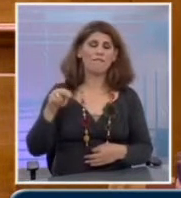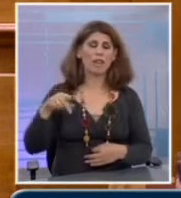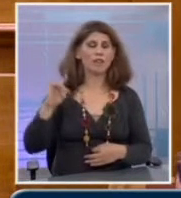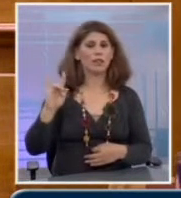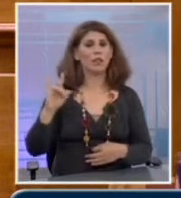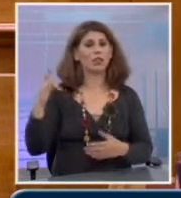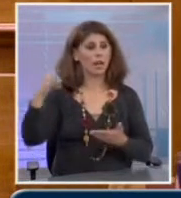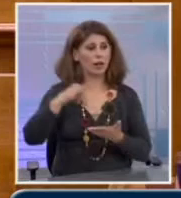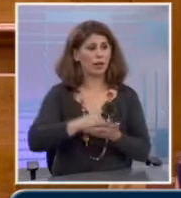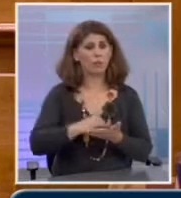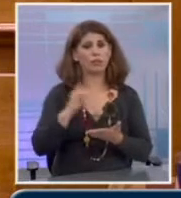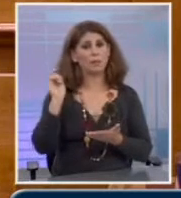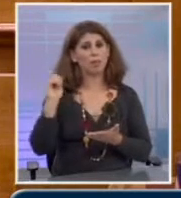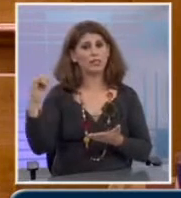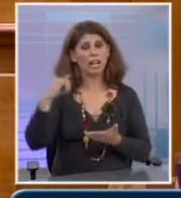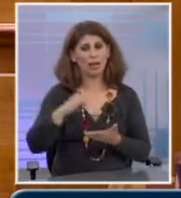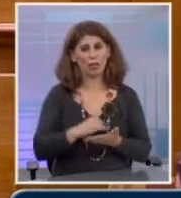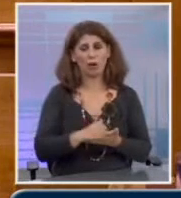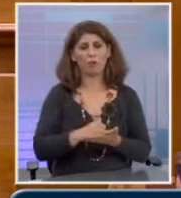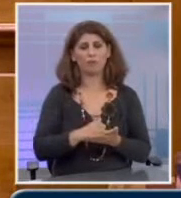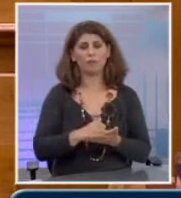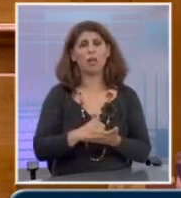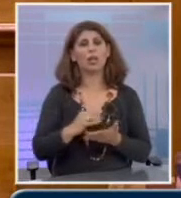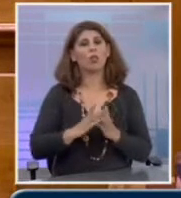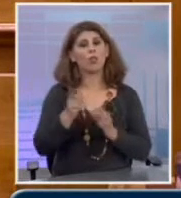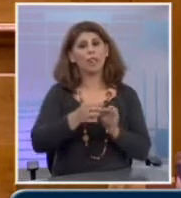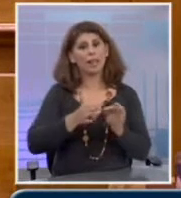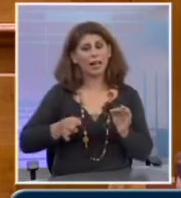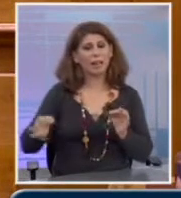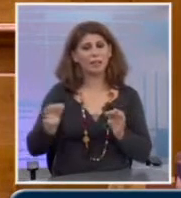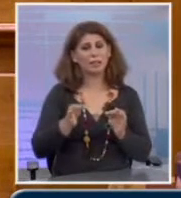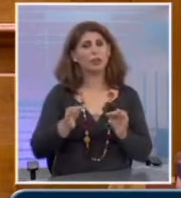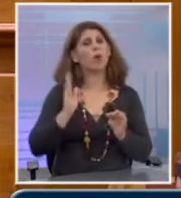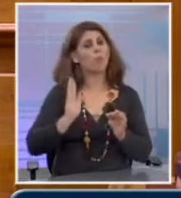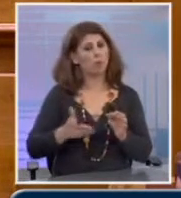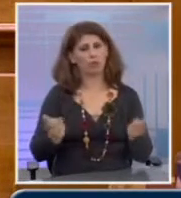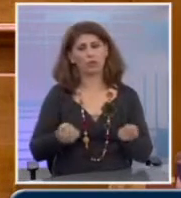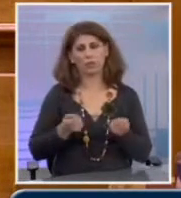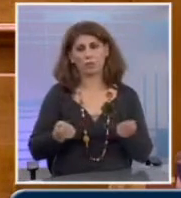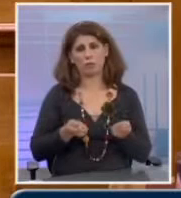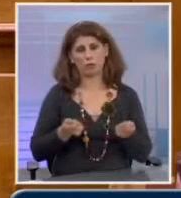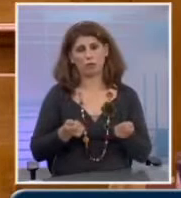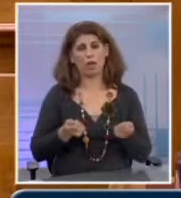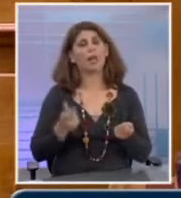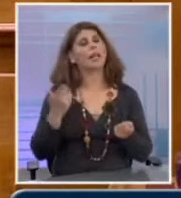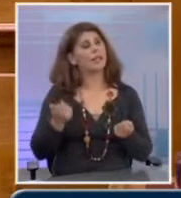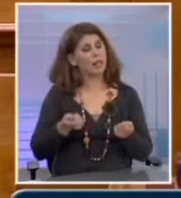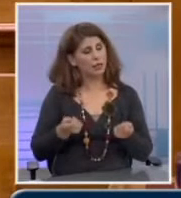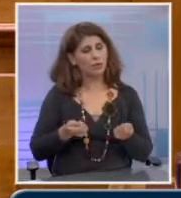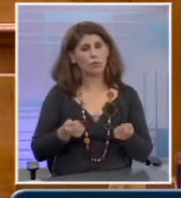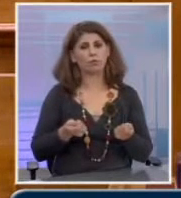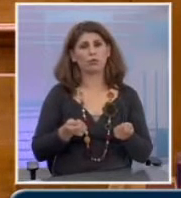αεροδρόμια, τα πολιτικά αεροδρόμια της Δωδεκανήσου, όπως και όλης της Ελλάδος, μπορούν να χρησιμοποιούνται και